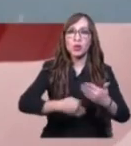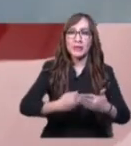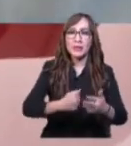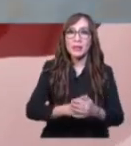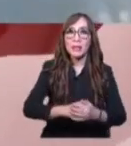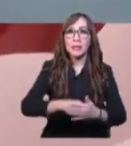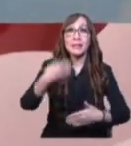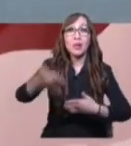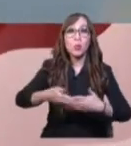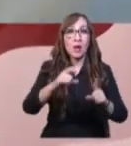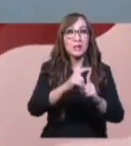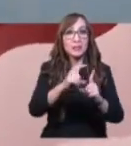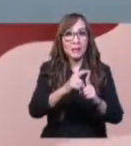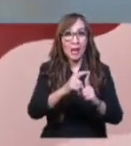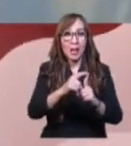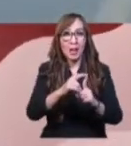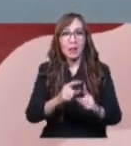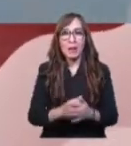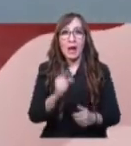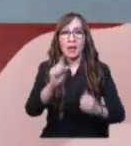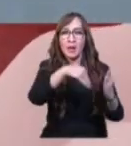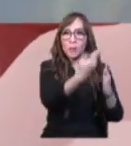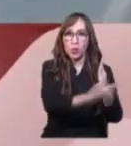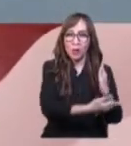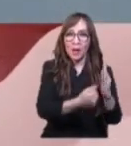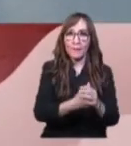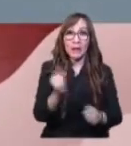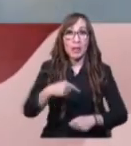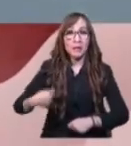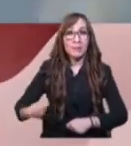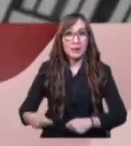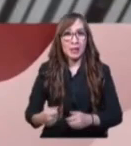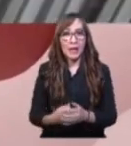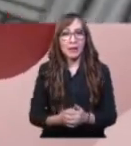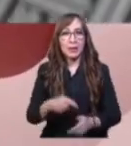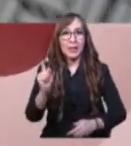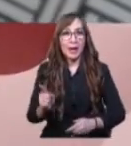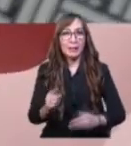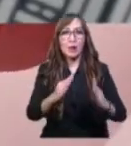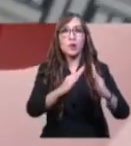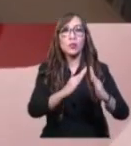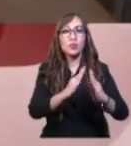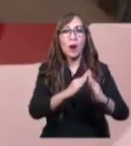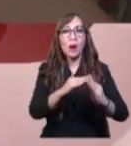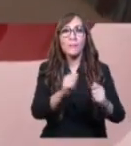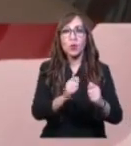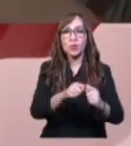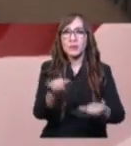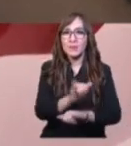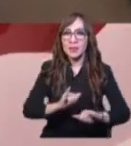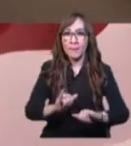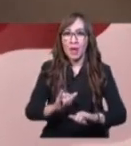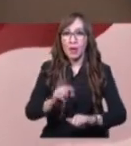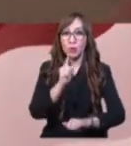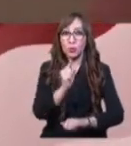ekosistem digitalnya nih. Jadi ada program dari Kemenko UKM, ini factory sharing, rumah produksi bersama, di mana ingin